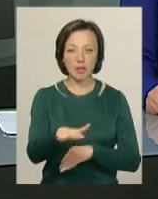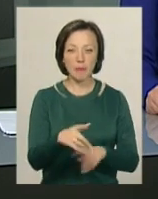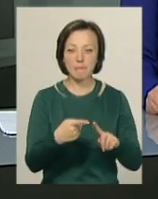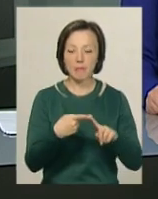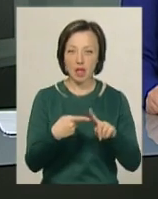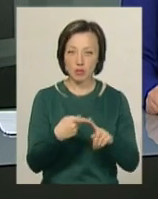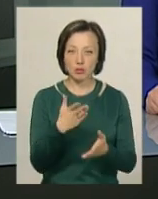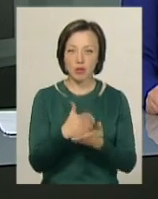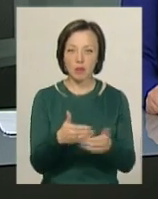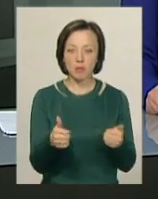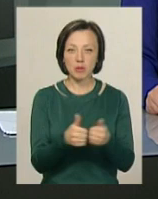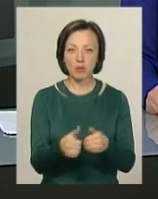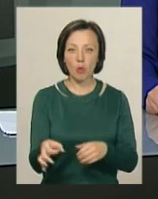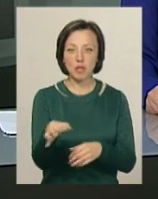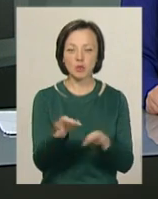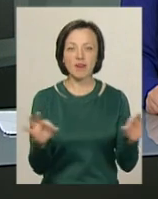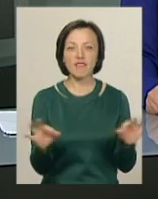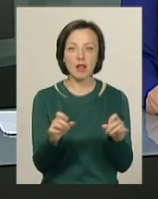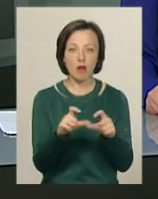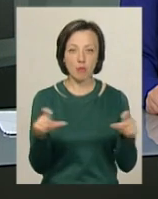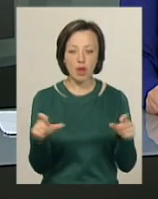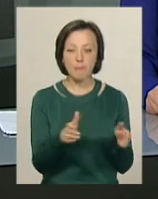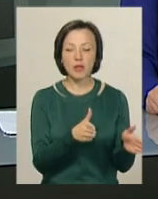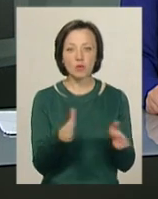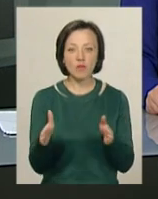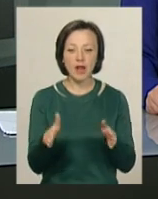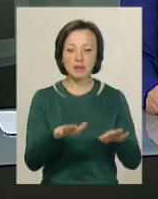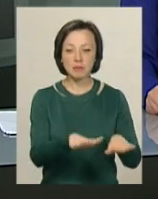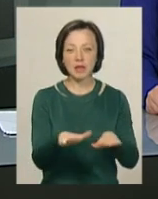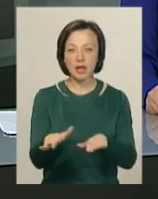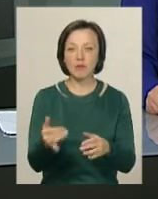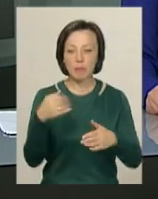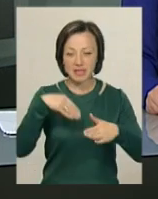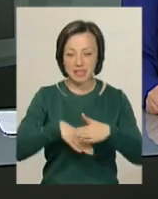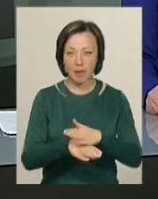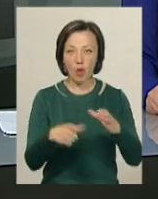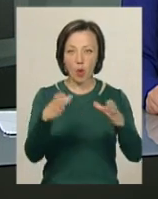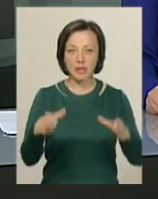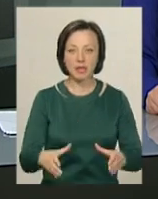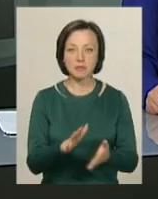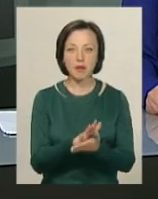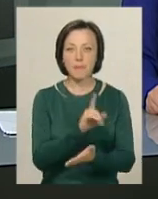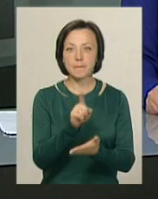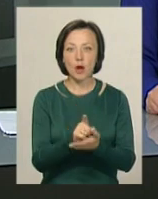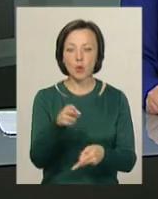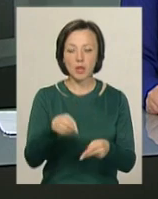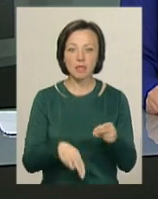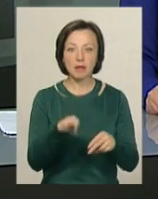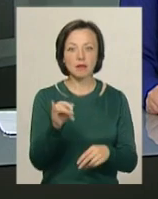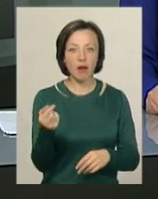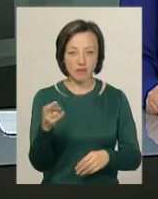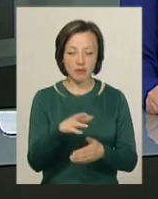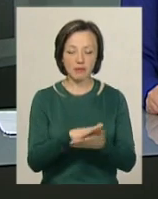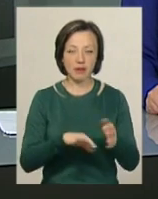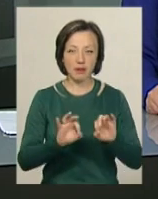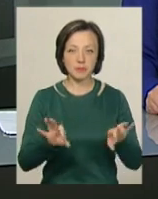Перший розташовується поблизу обласної філармонії. Підготувати ділянки для двох підземних контейнерів для сміття мають до кінця травня. Наталя